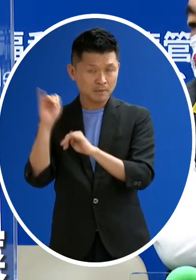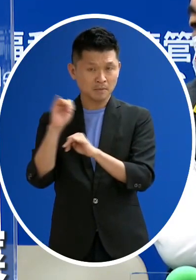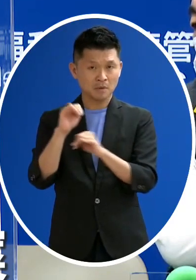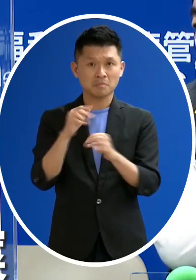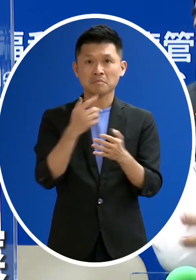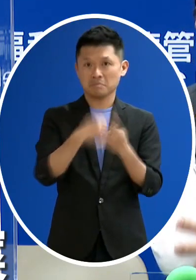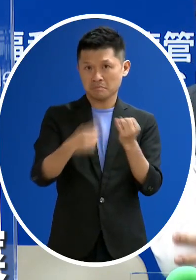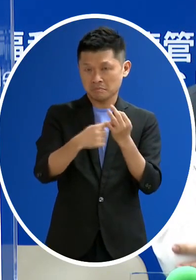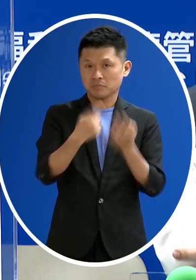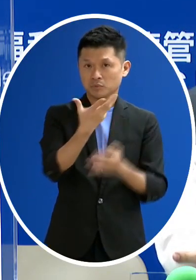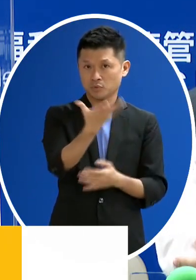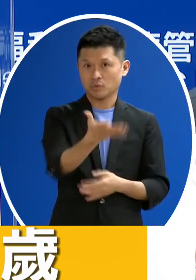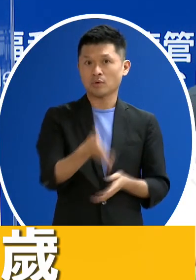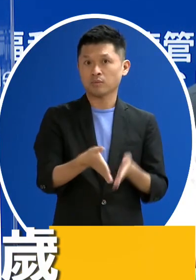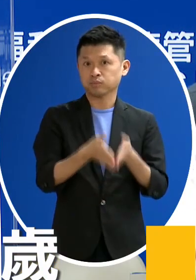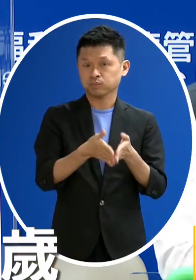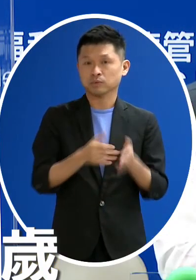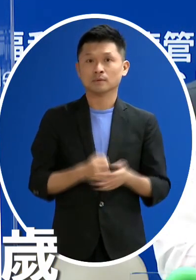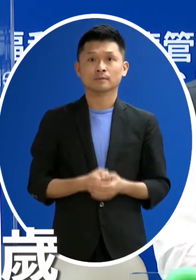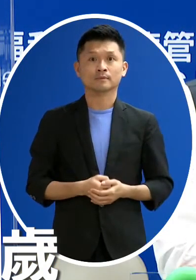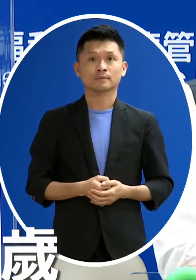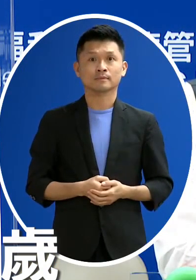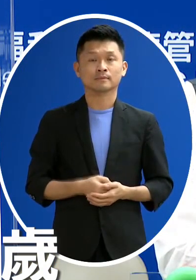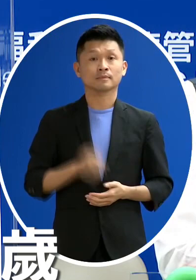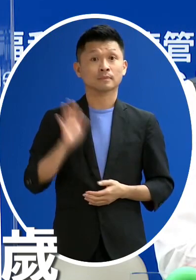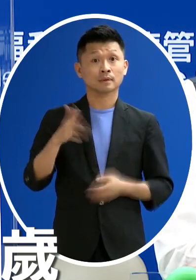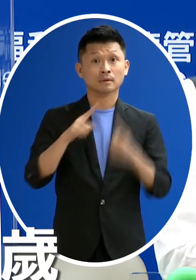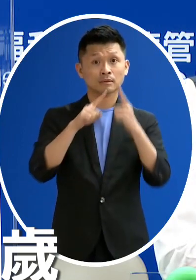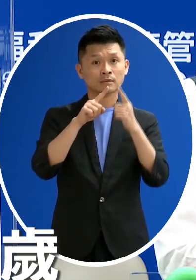较多一点点哈，那不过也都是在这